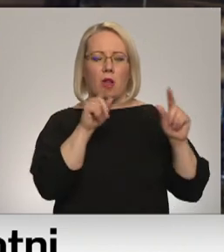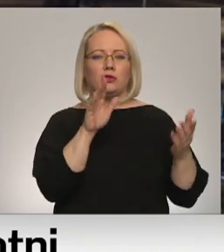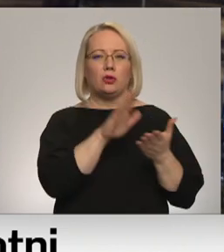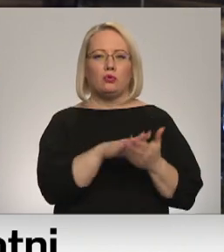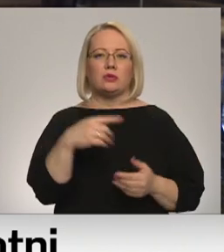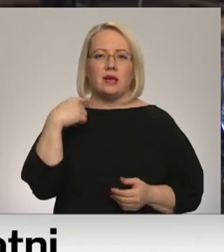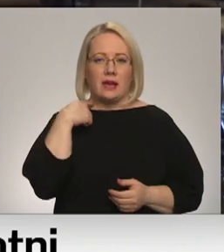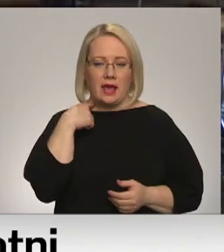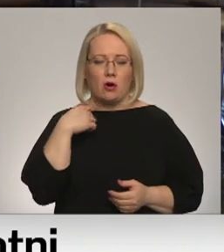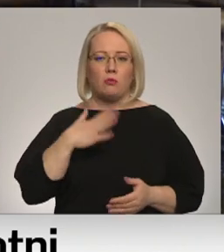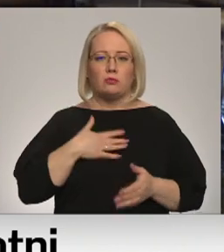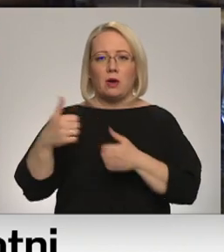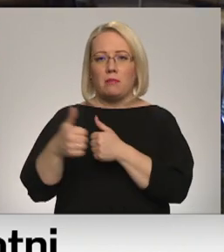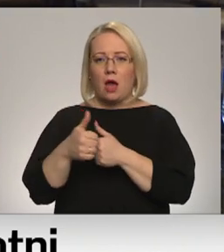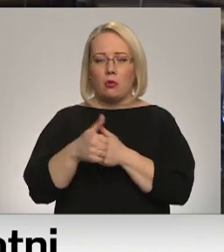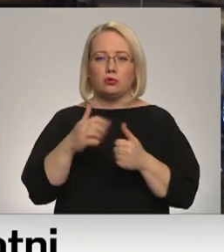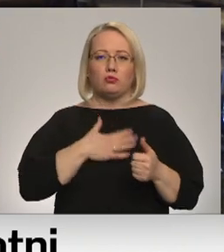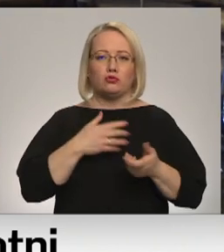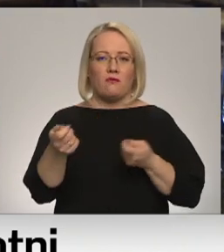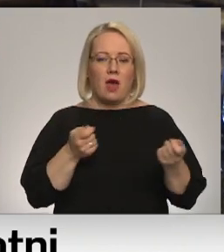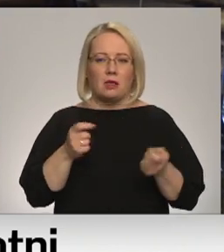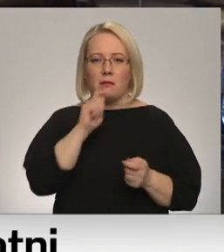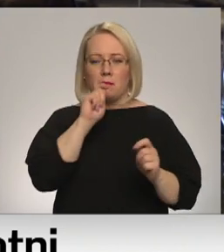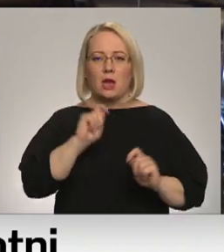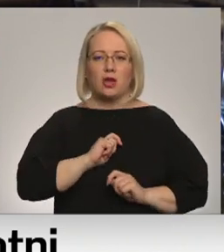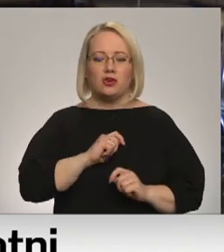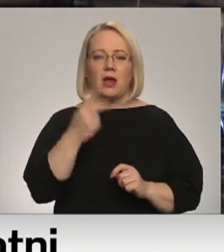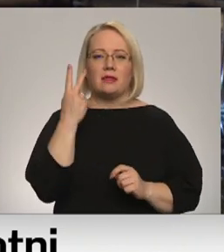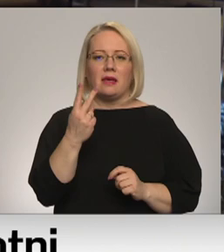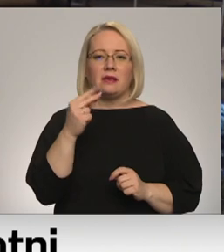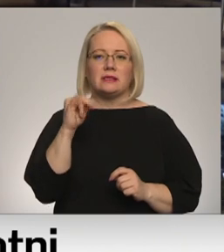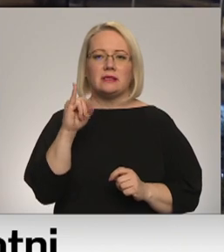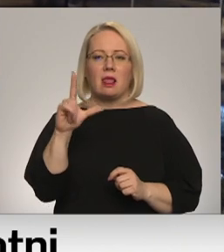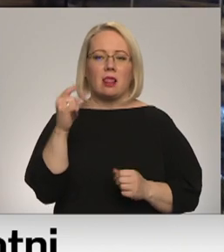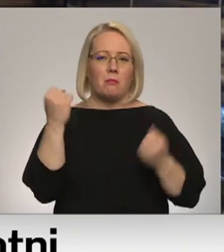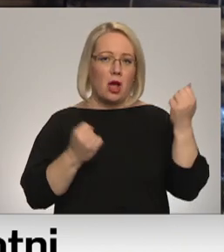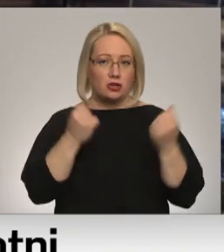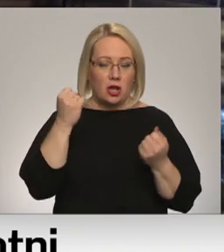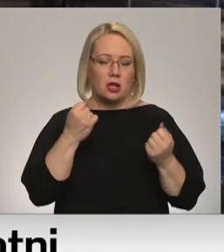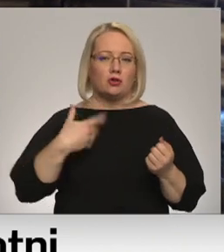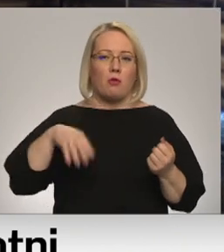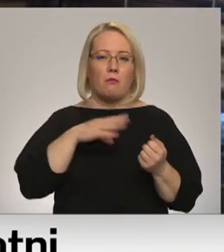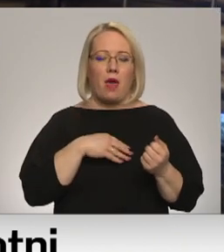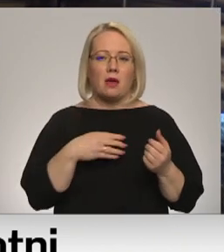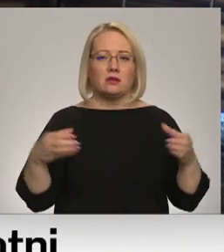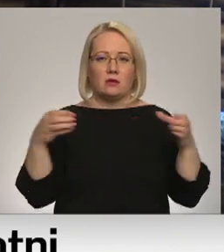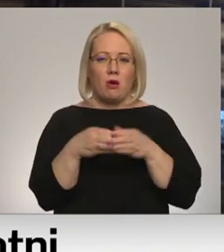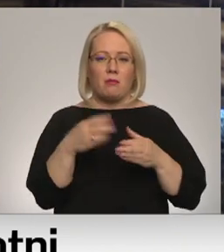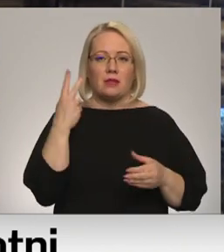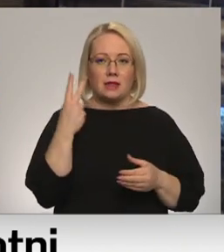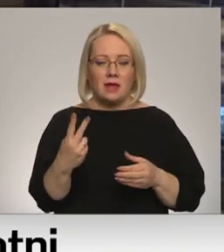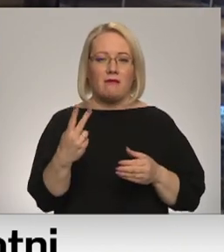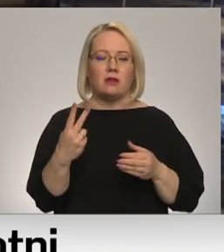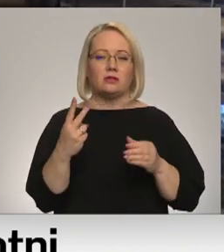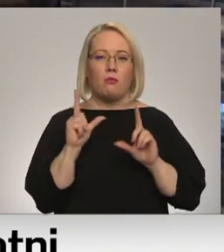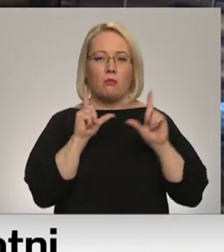pat cik mums bija turpat blakus mūsu vadība, mums piešķīra divas lielās zila mašīnas, un mēs nokomplektējām divas komandas, kas